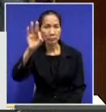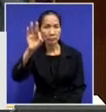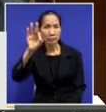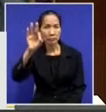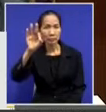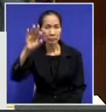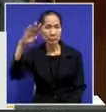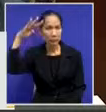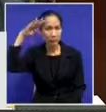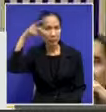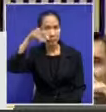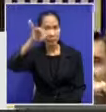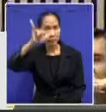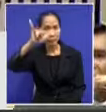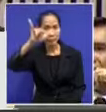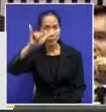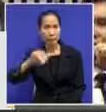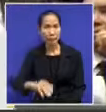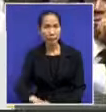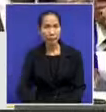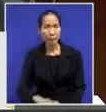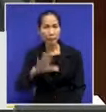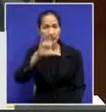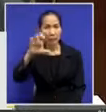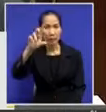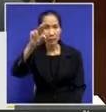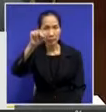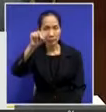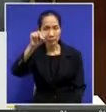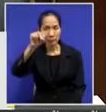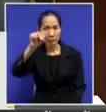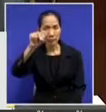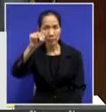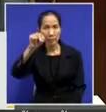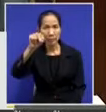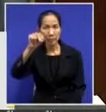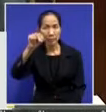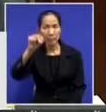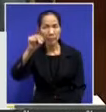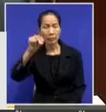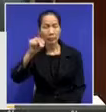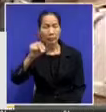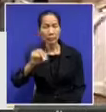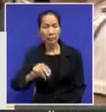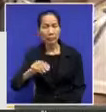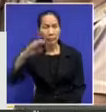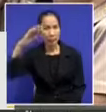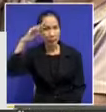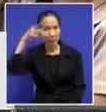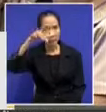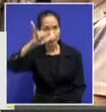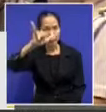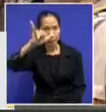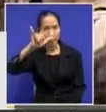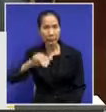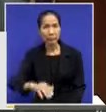พลเอกประยุทธ์จันทร์โอชาครับ 530นางศรีสมรรัศมีเลิกเศษ พลเอกประยุทธ์ค่ะ